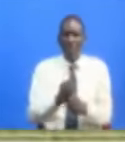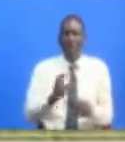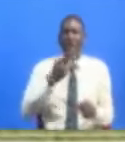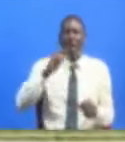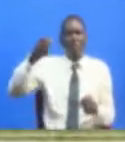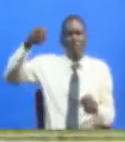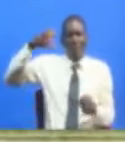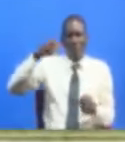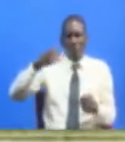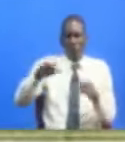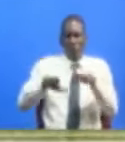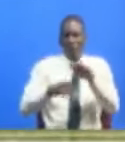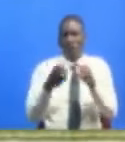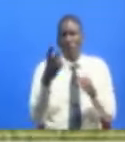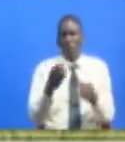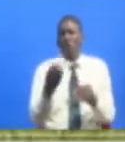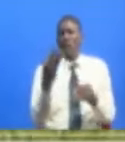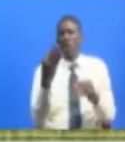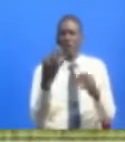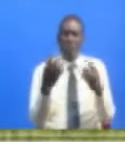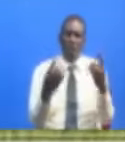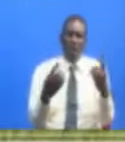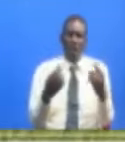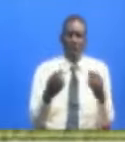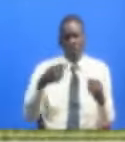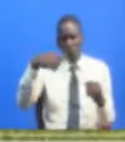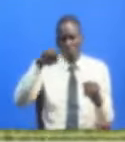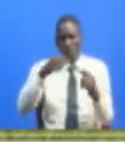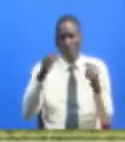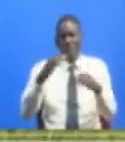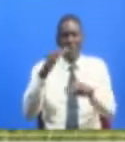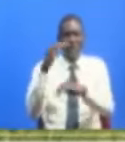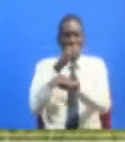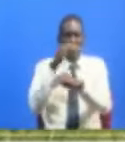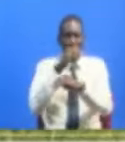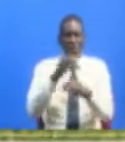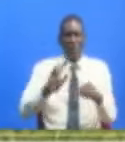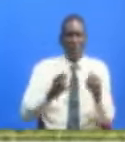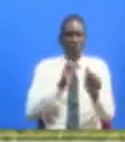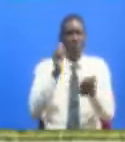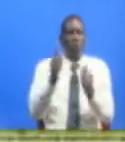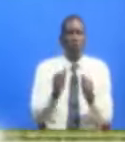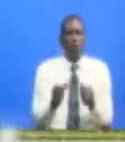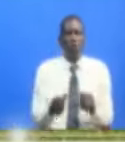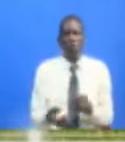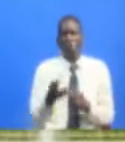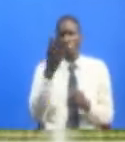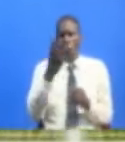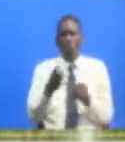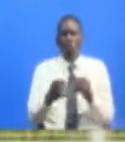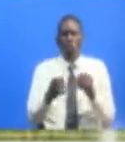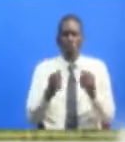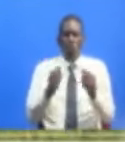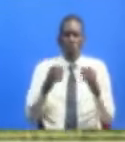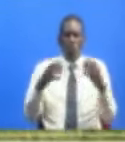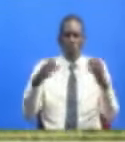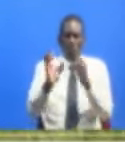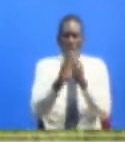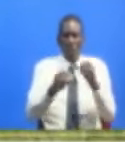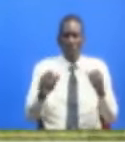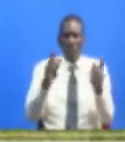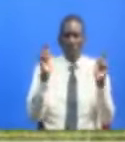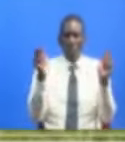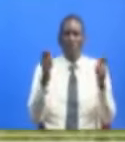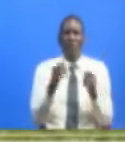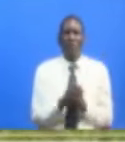wa mabao 3-1 dhidi ya Zimbabwe katika pambano lao la kwanza la kuwania taji la mataifa manne nchini Malawi. Inapea